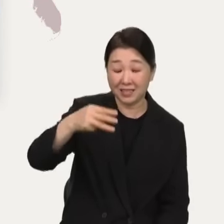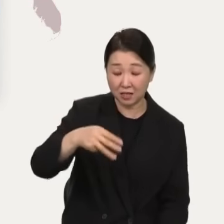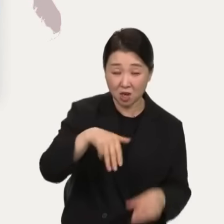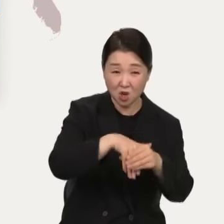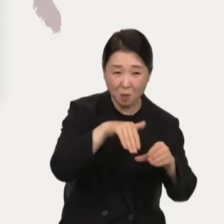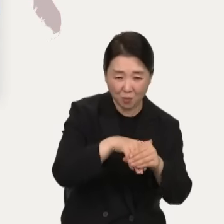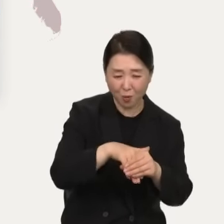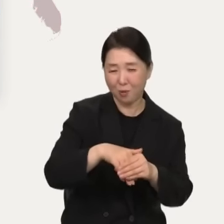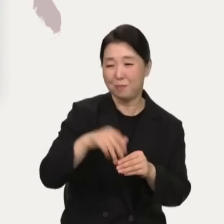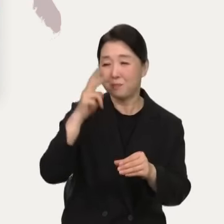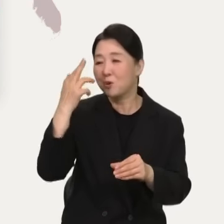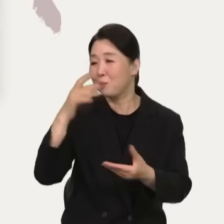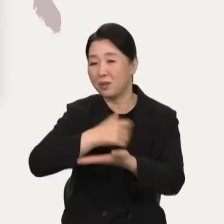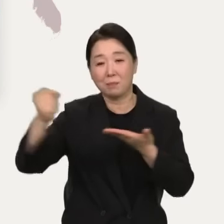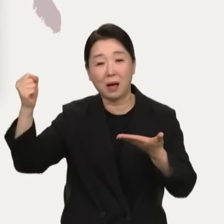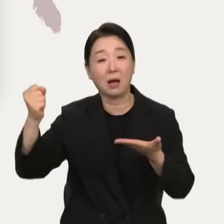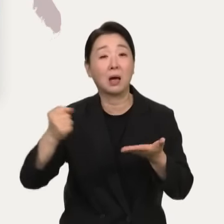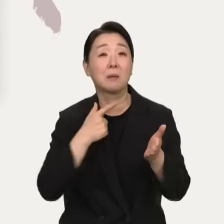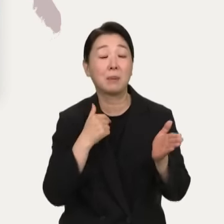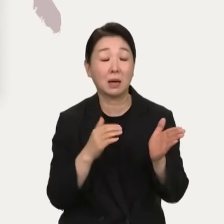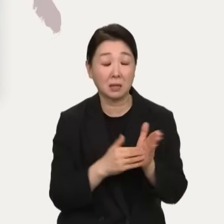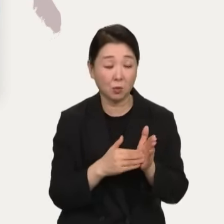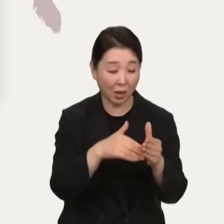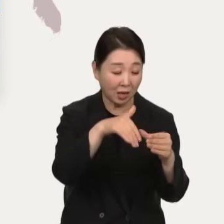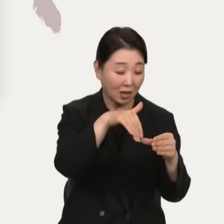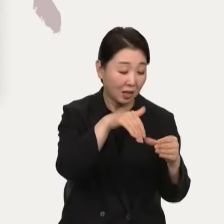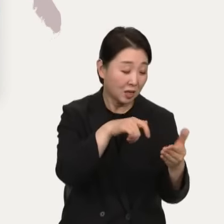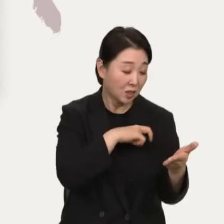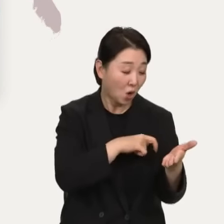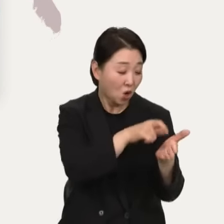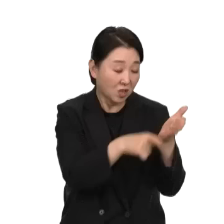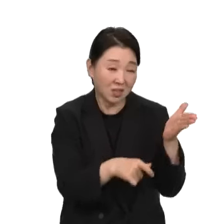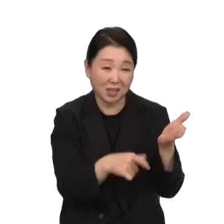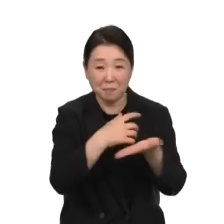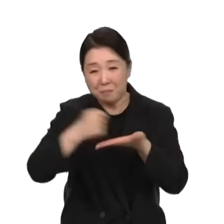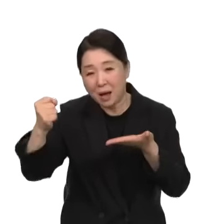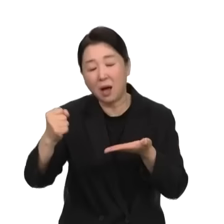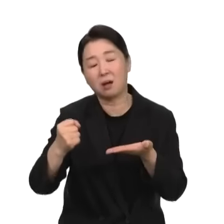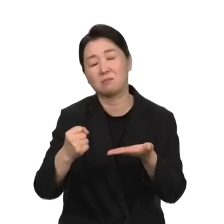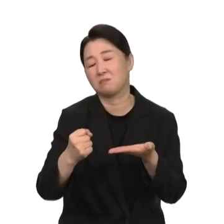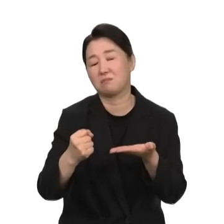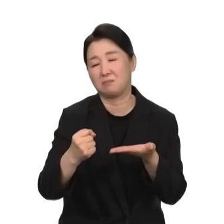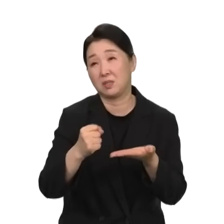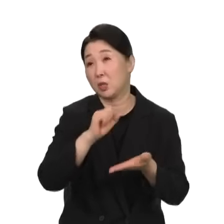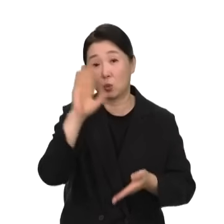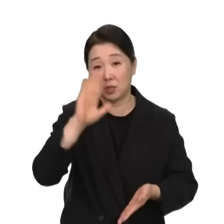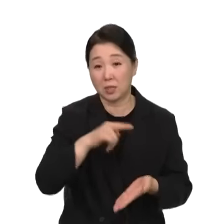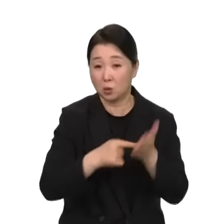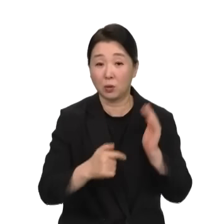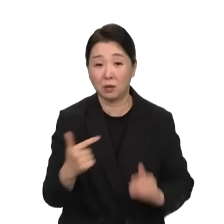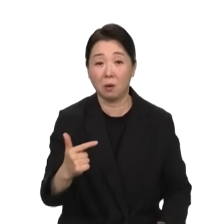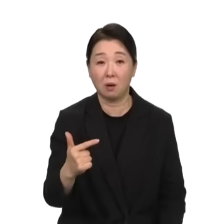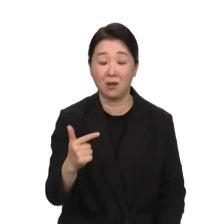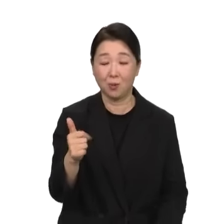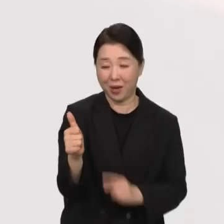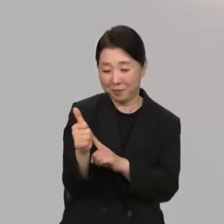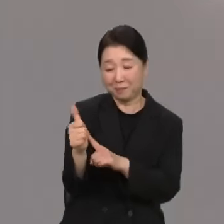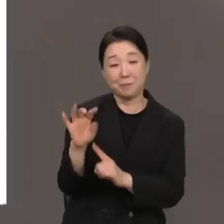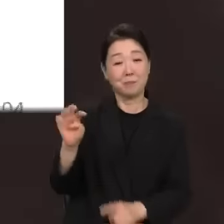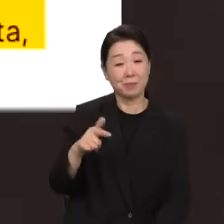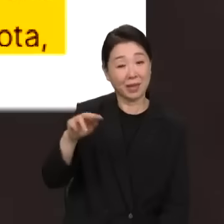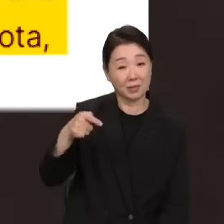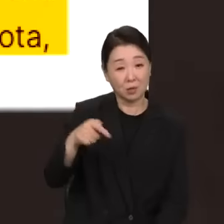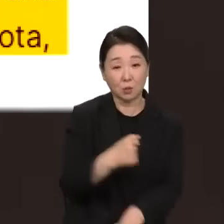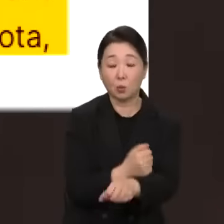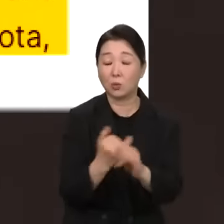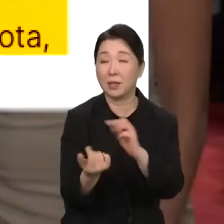경험이 있습니다. 선거인단 수에서 넘어가면 불리한 주들입니다. 트럼프는 오하이오 출신 벤스야말로 이곳